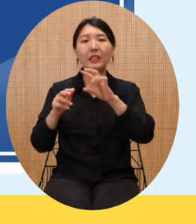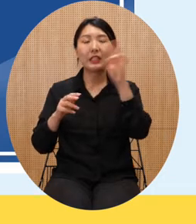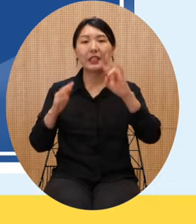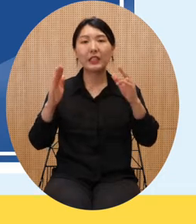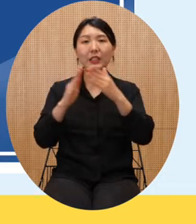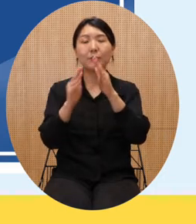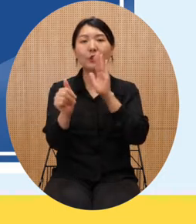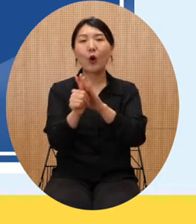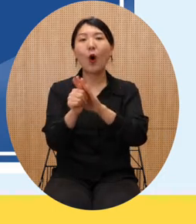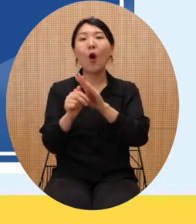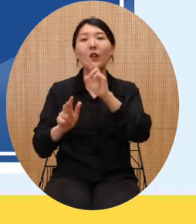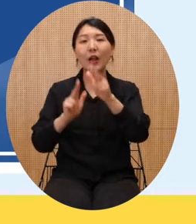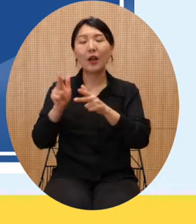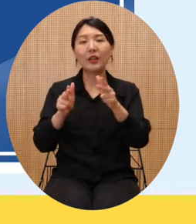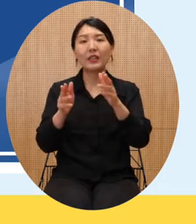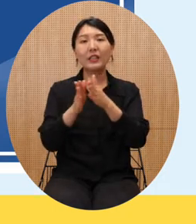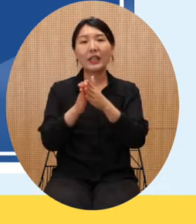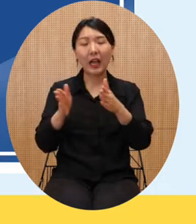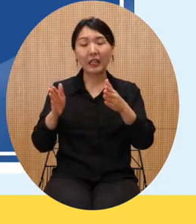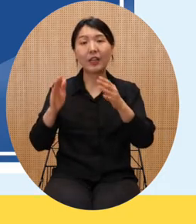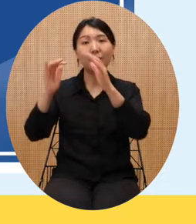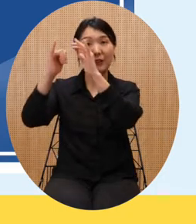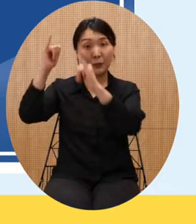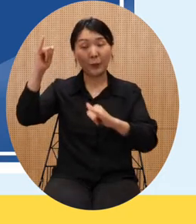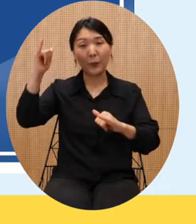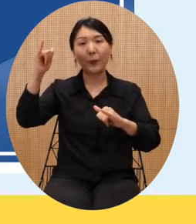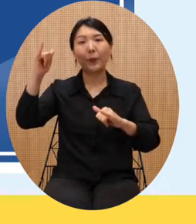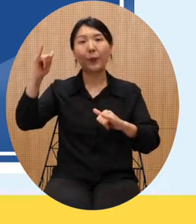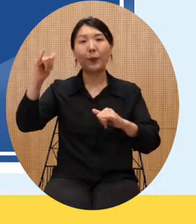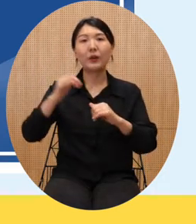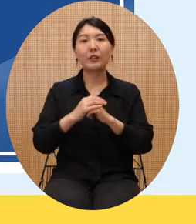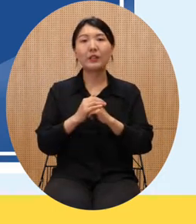뭐 시흥형 주거비 지원 사업이 시작된 이래로